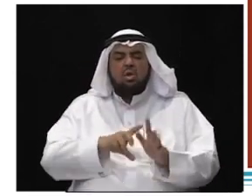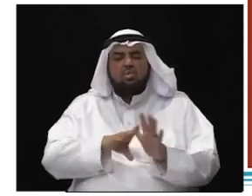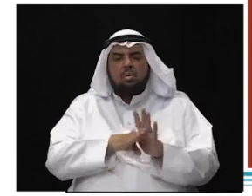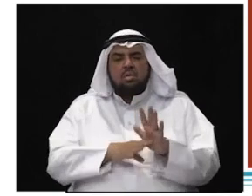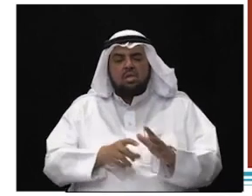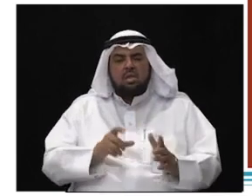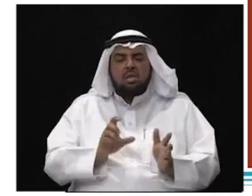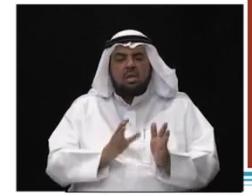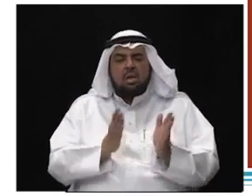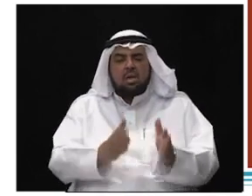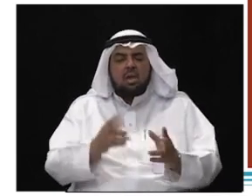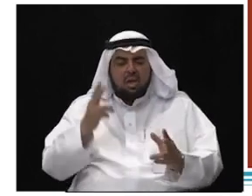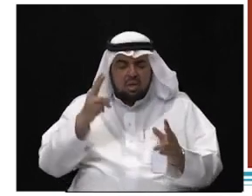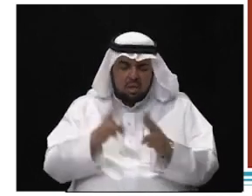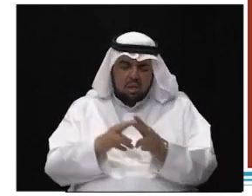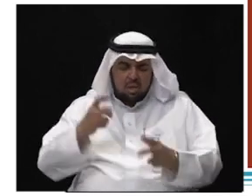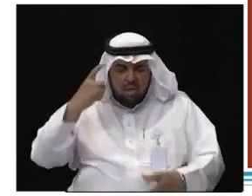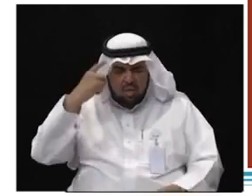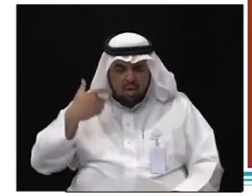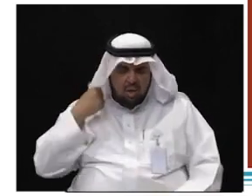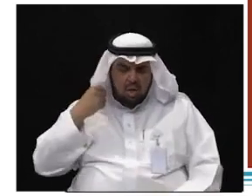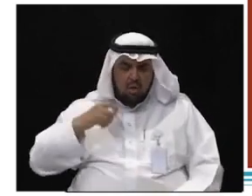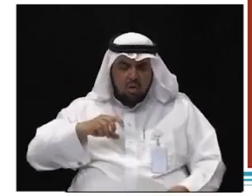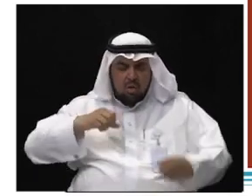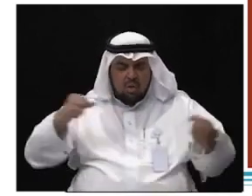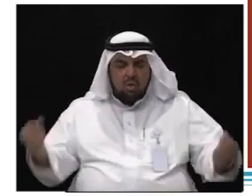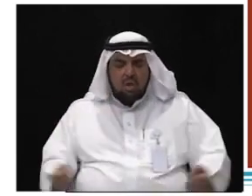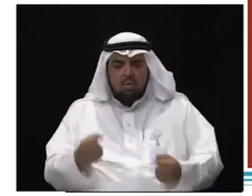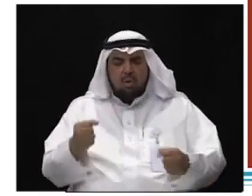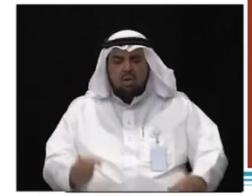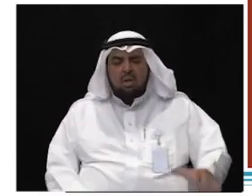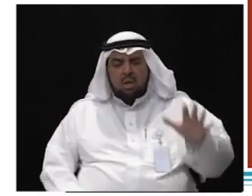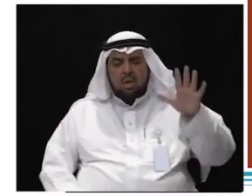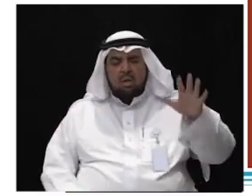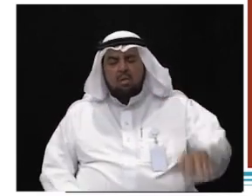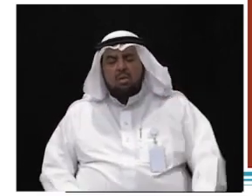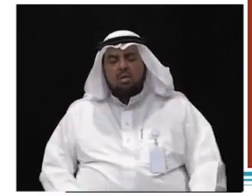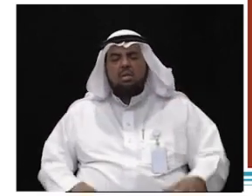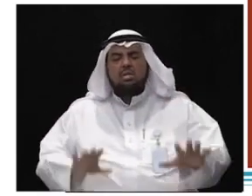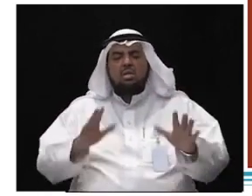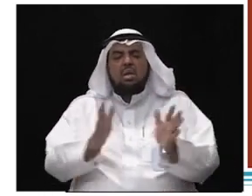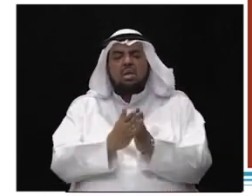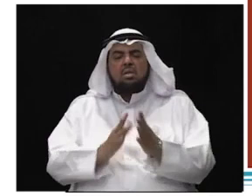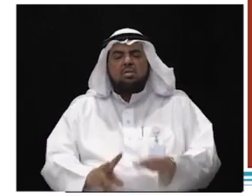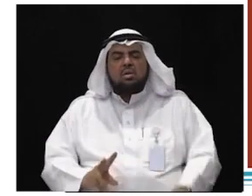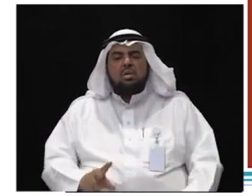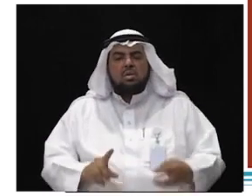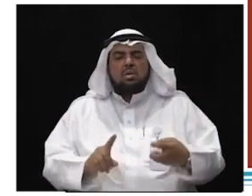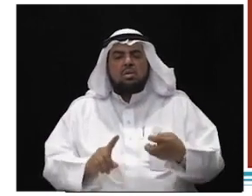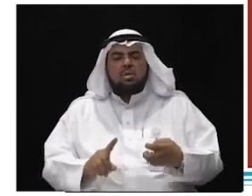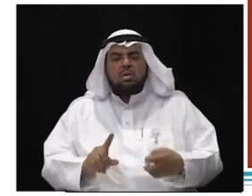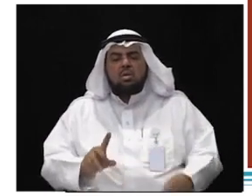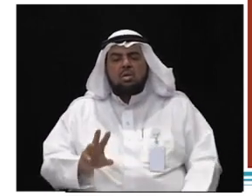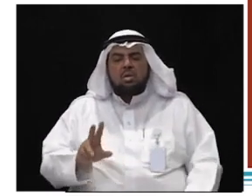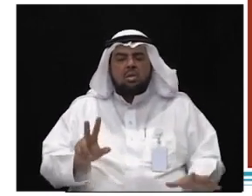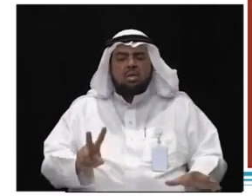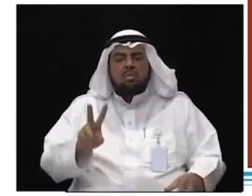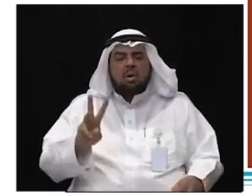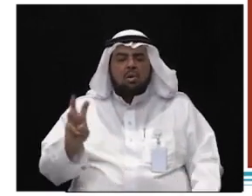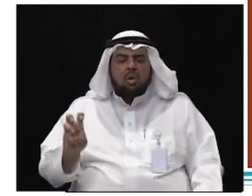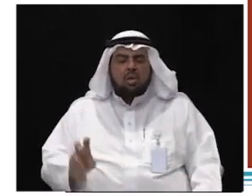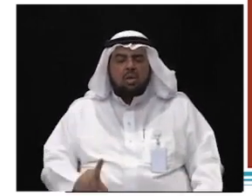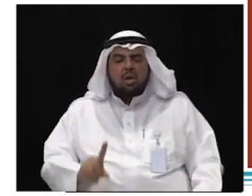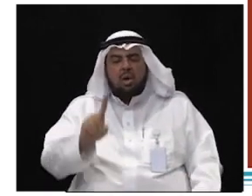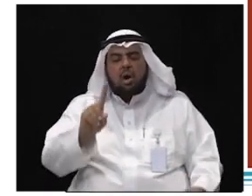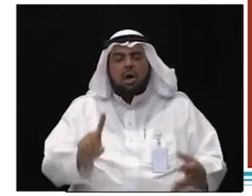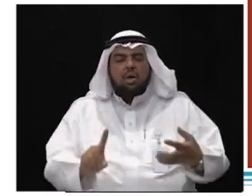مراجعة التدريبات الخمسة الأولى من كتاب التدريبات وهي الصفحات من 37 إلى 71، والأجزاء النظرية